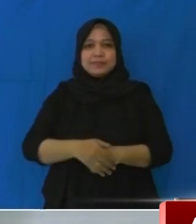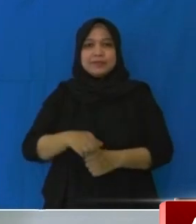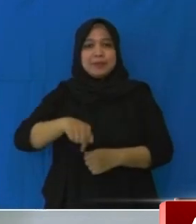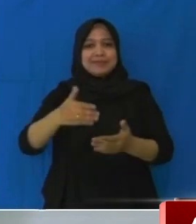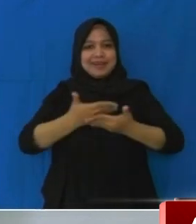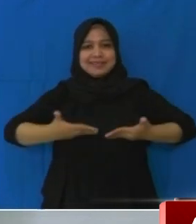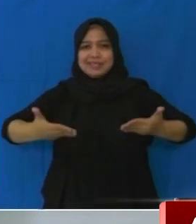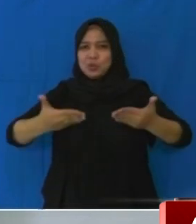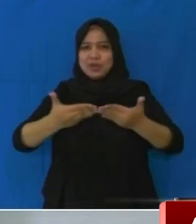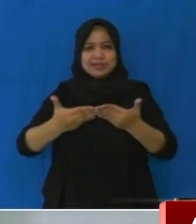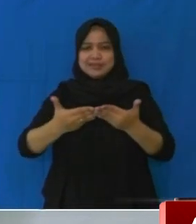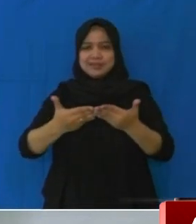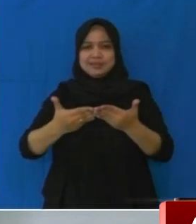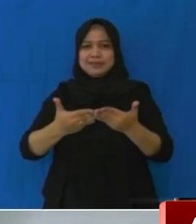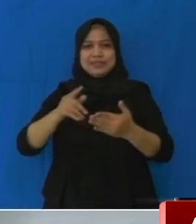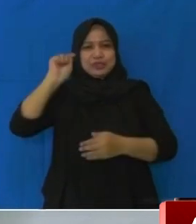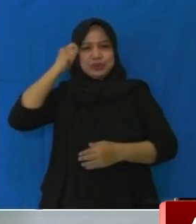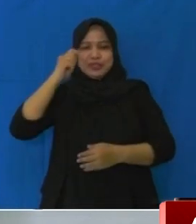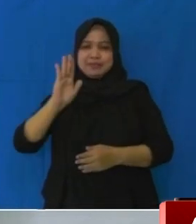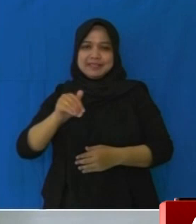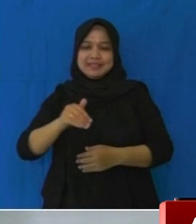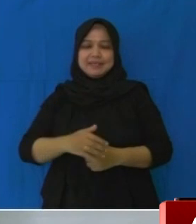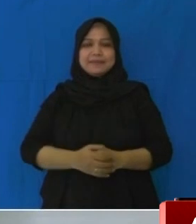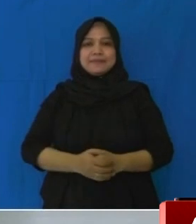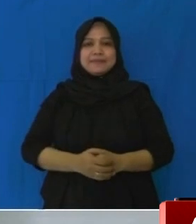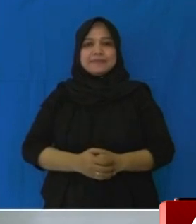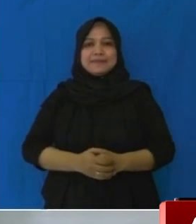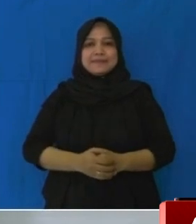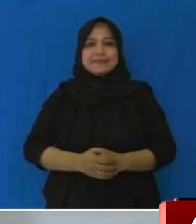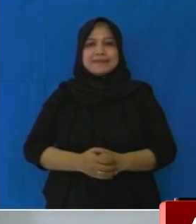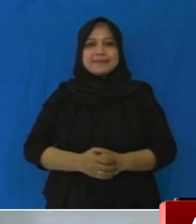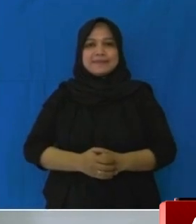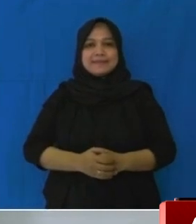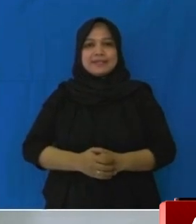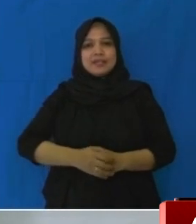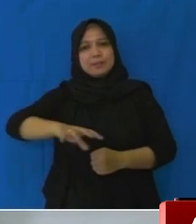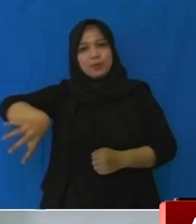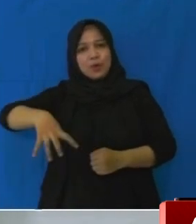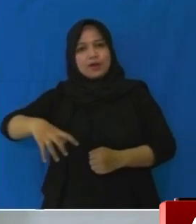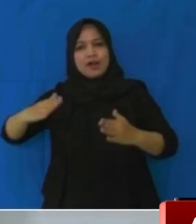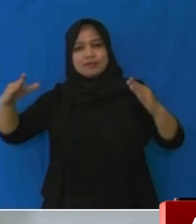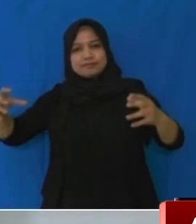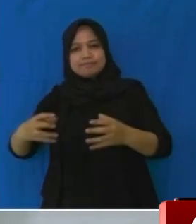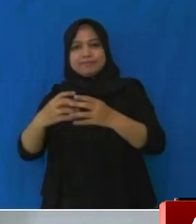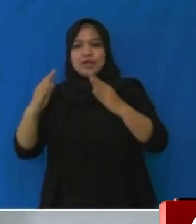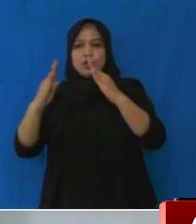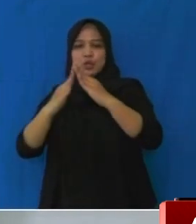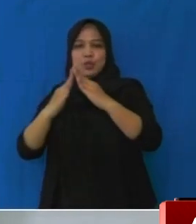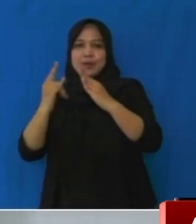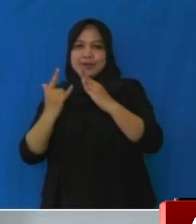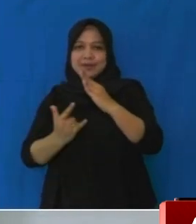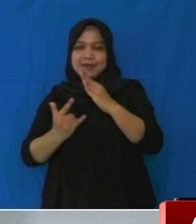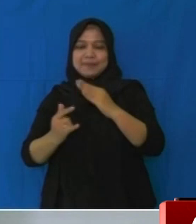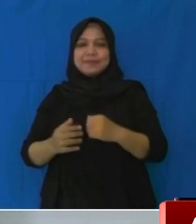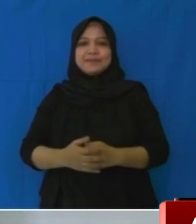yang sulit ini laksanakan bersama keluarga untuk tetap di rumah laksanakan